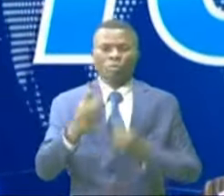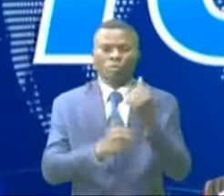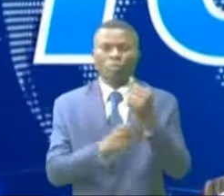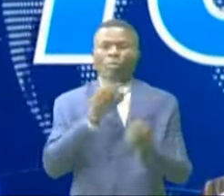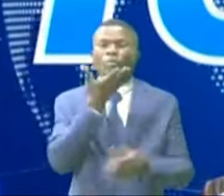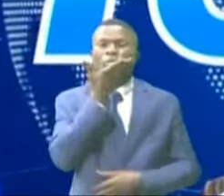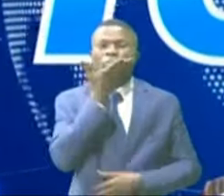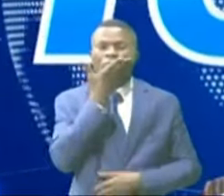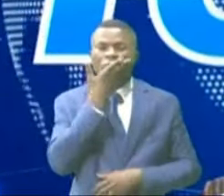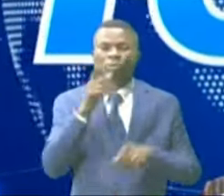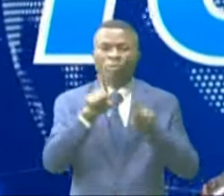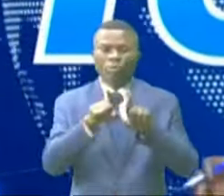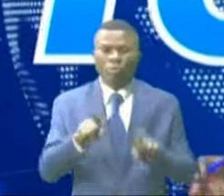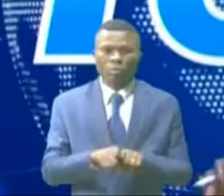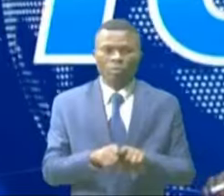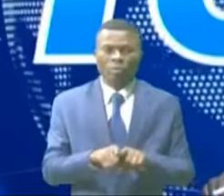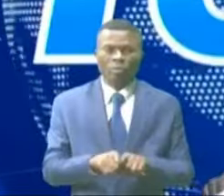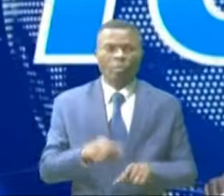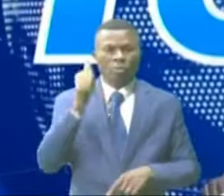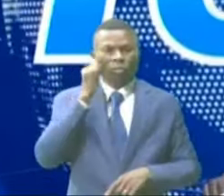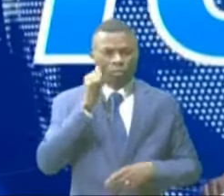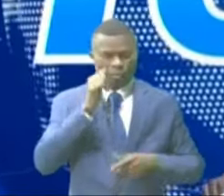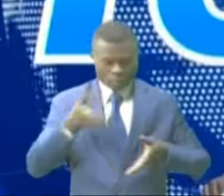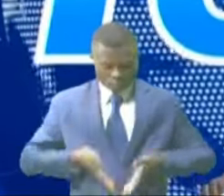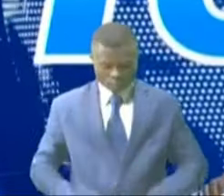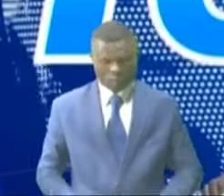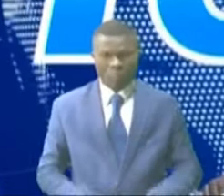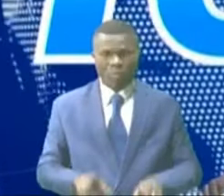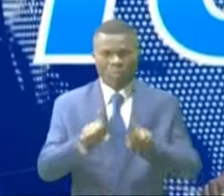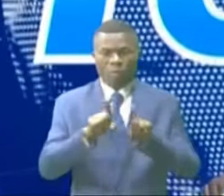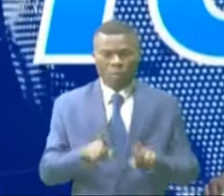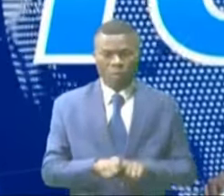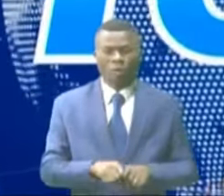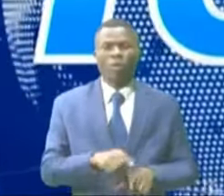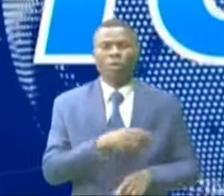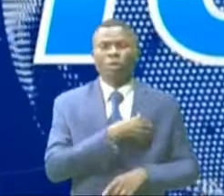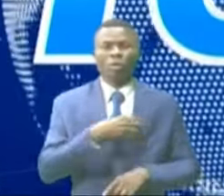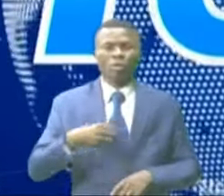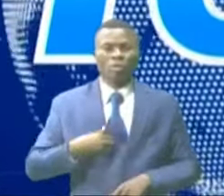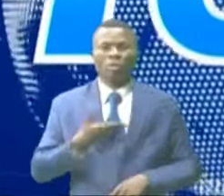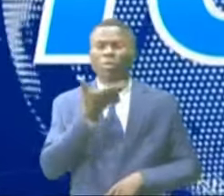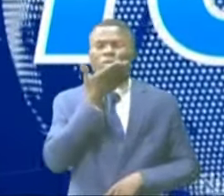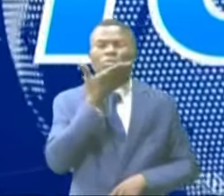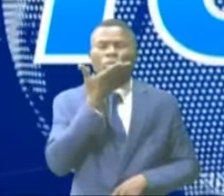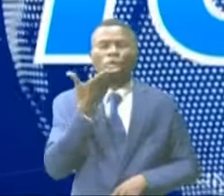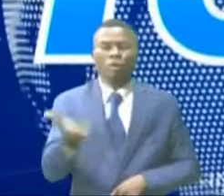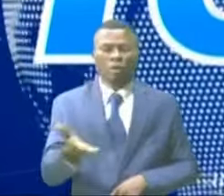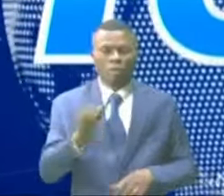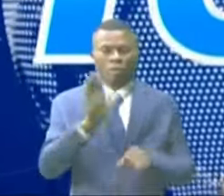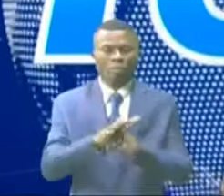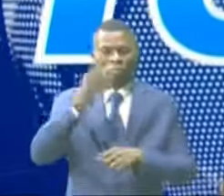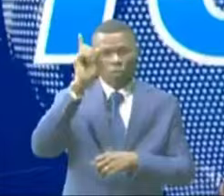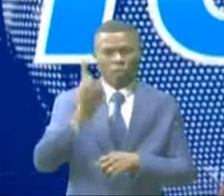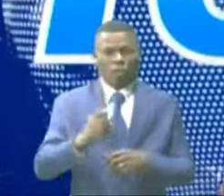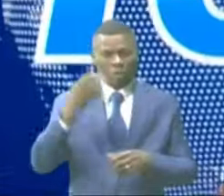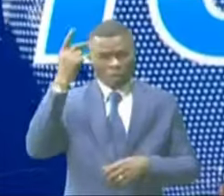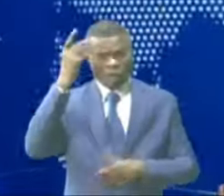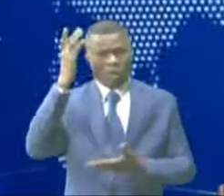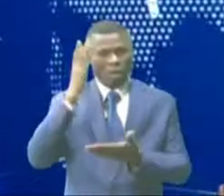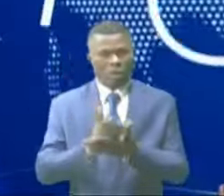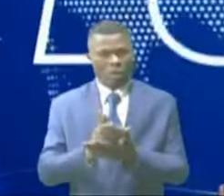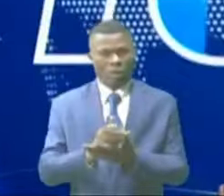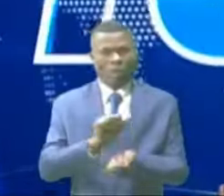troisième âge et des orphelins. Message lancé par Laetitia Kamanga devant des centaines de Kinois, ceci dans le but de mettre fin